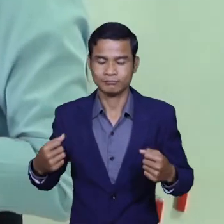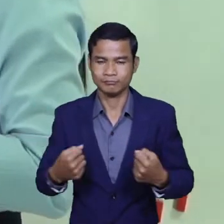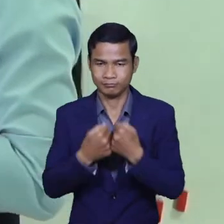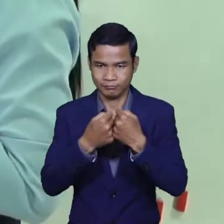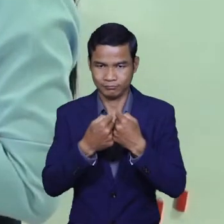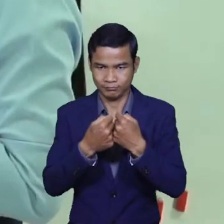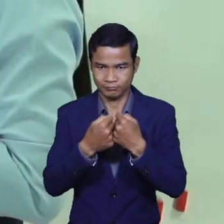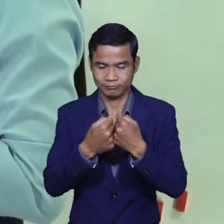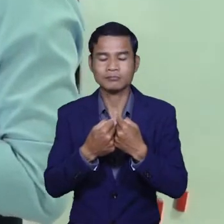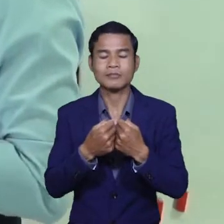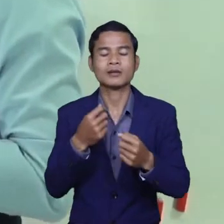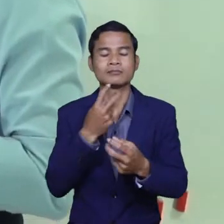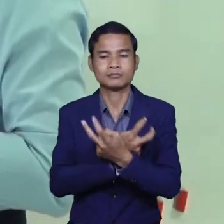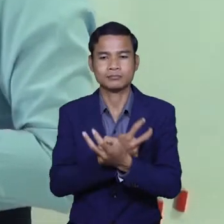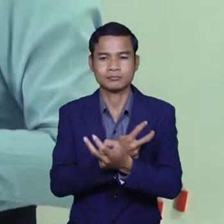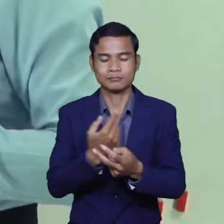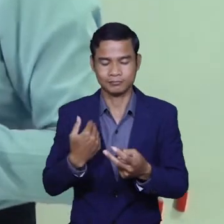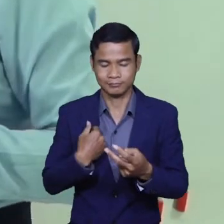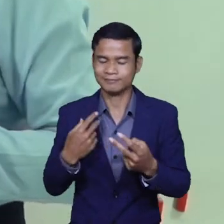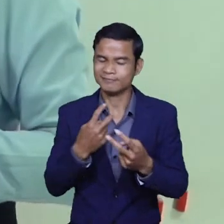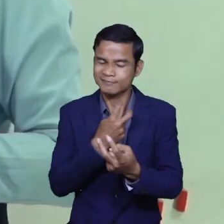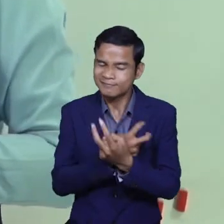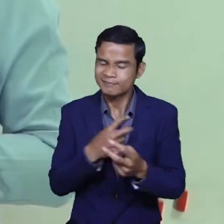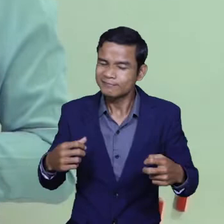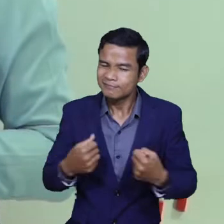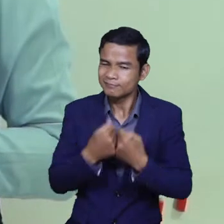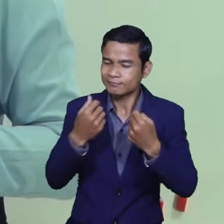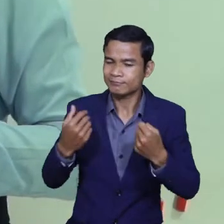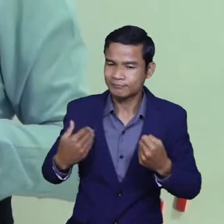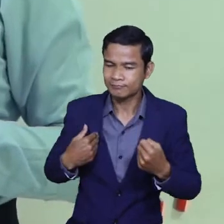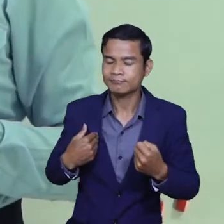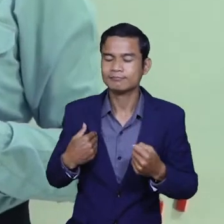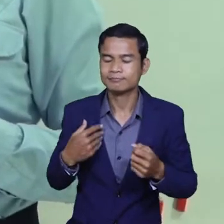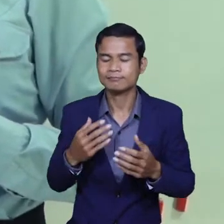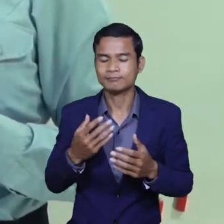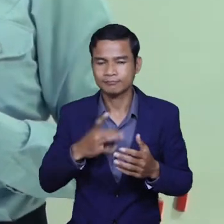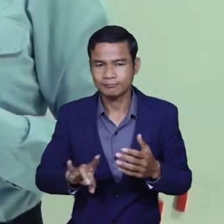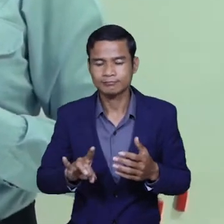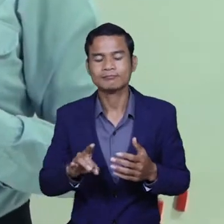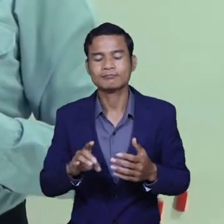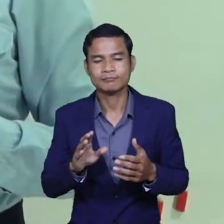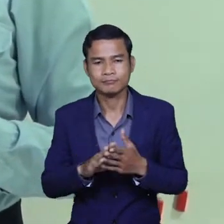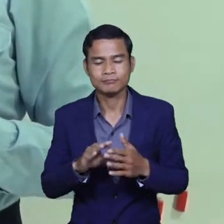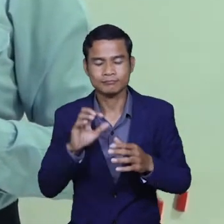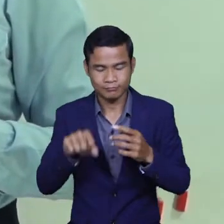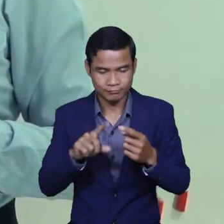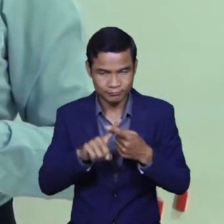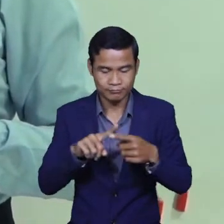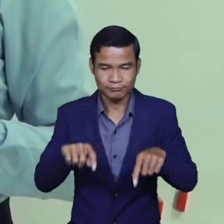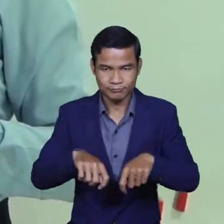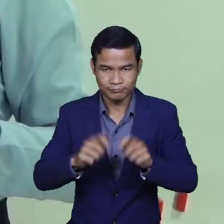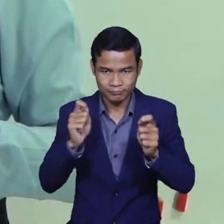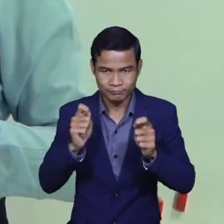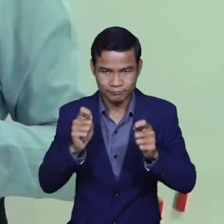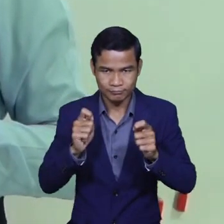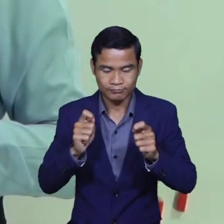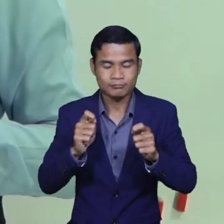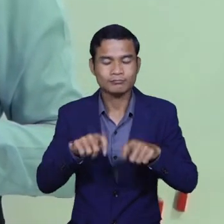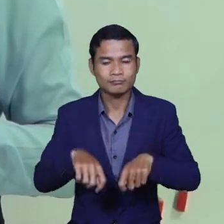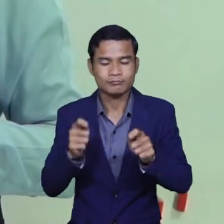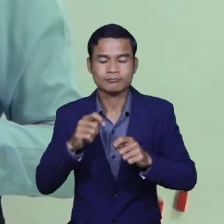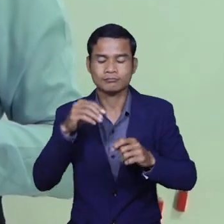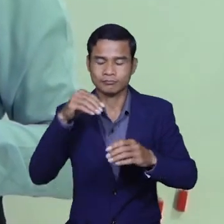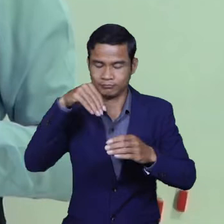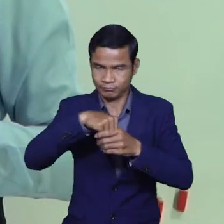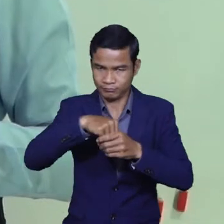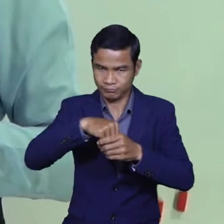ចាហើយគ្រោះថ្នាក់ឆ្អឹងហ្នឹងចាគឺចាវាមានចាគ្រោះថ្នាក់ដូចជាចាបំណាក់ឆ្អឹងចាគេហៅថាបំណាក់ឆ្អឹង